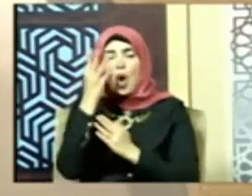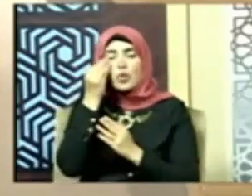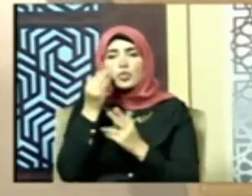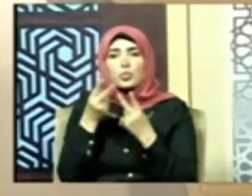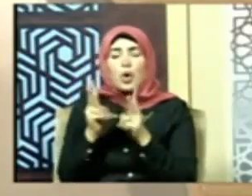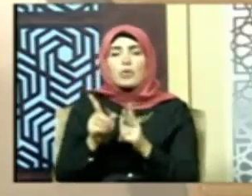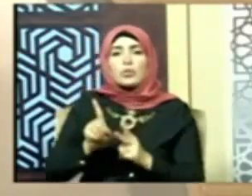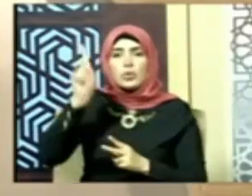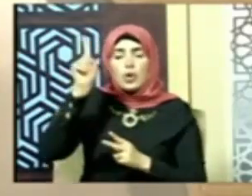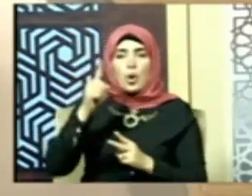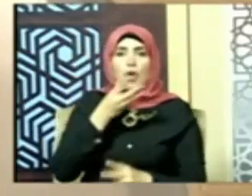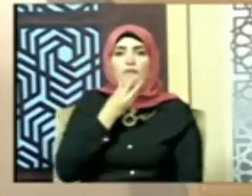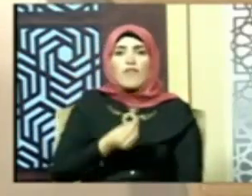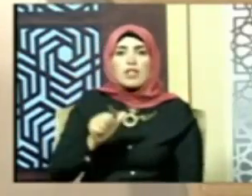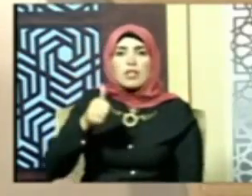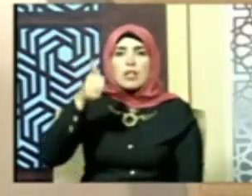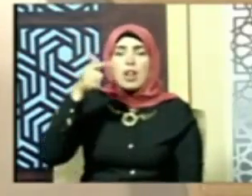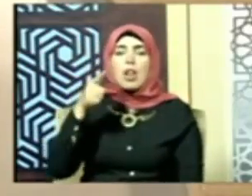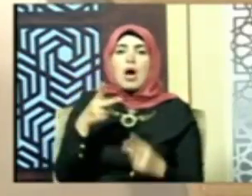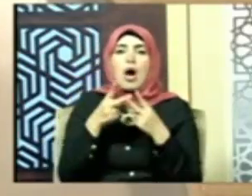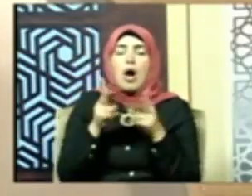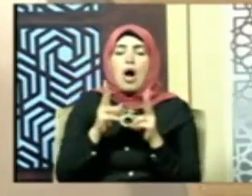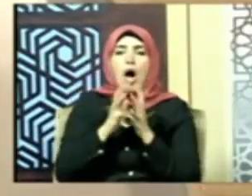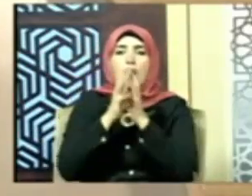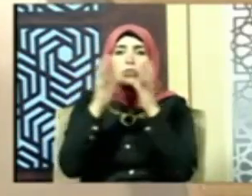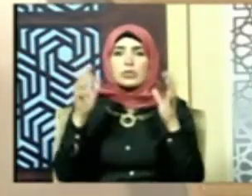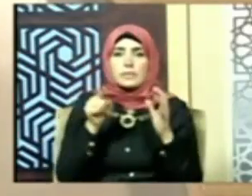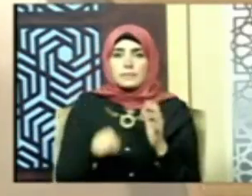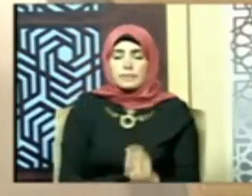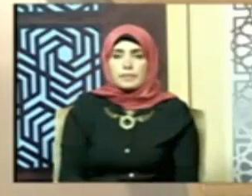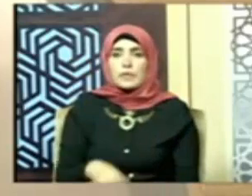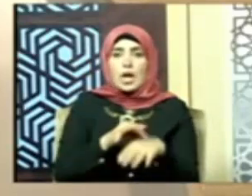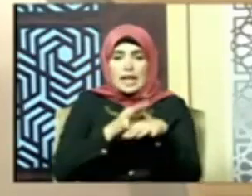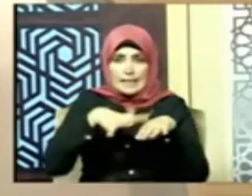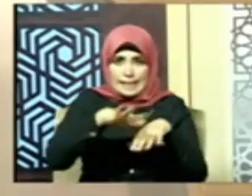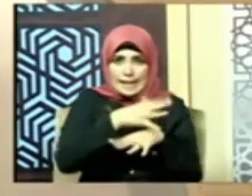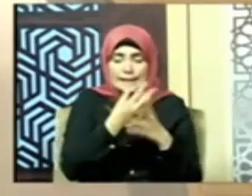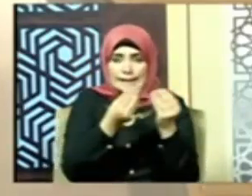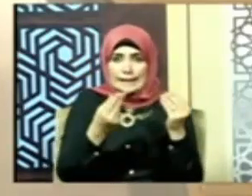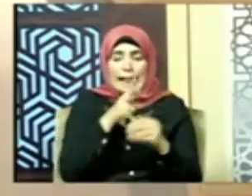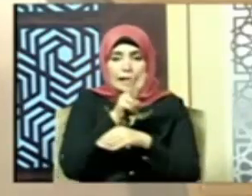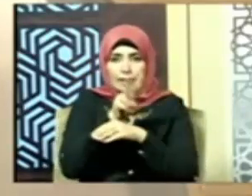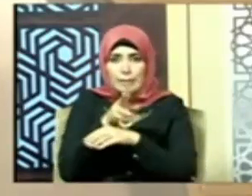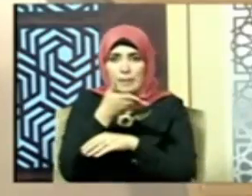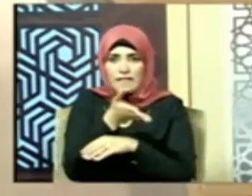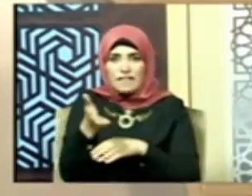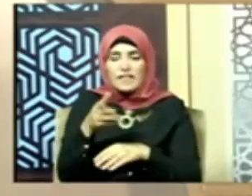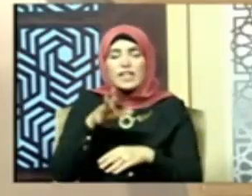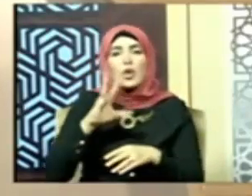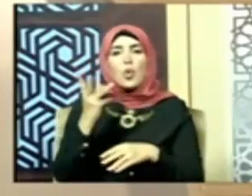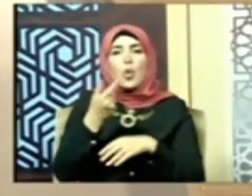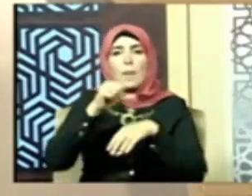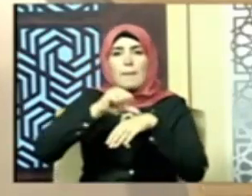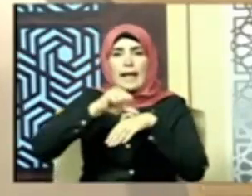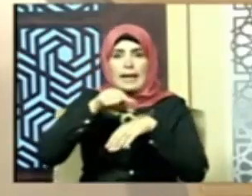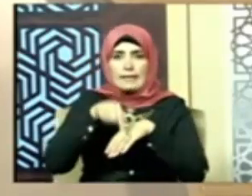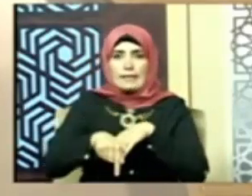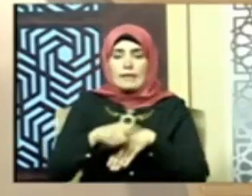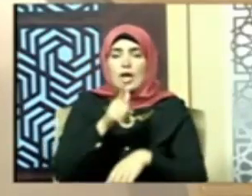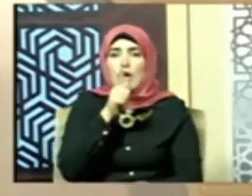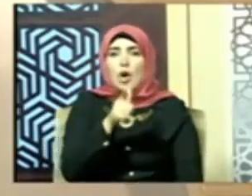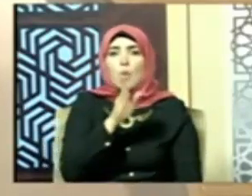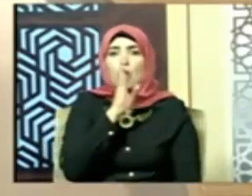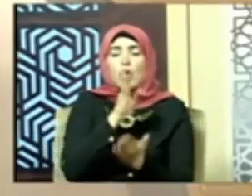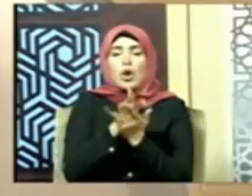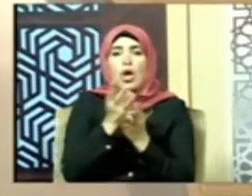فضل عظيم. المرجفون موجودون في كل زمان ومكان، يقول الحق سبحانه لنبينا صلى